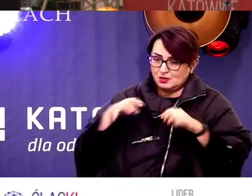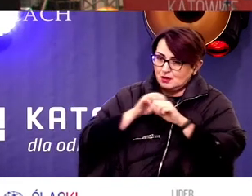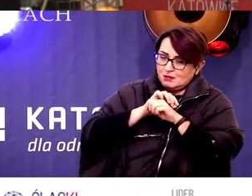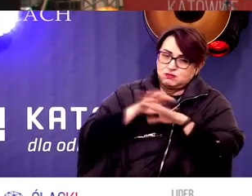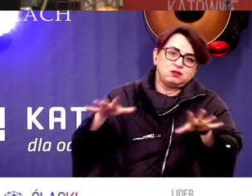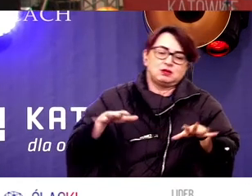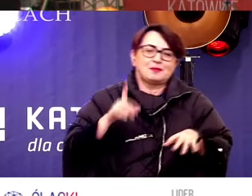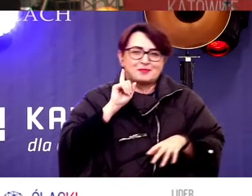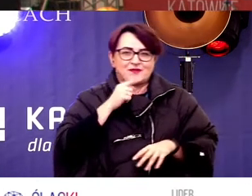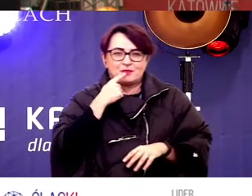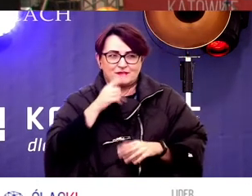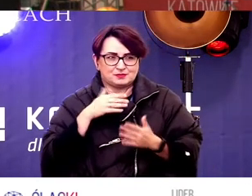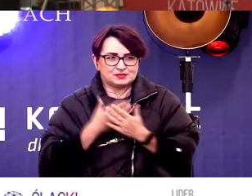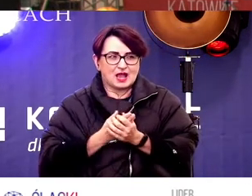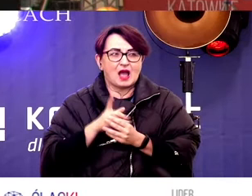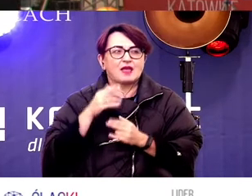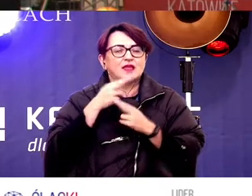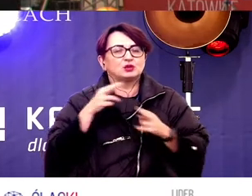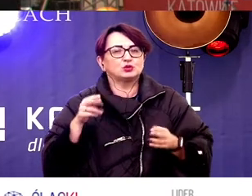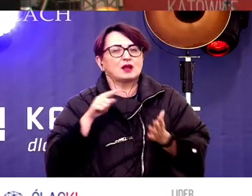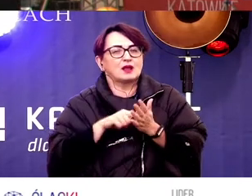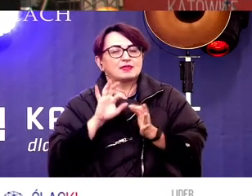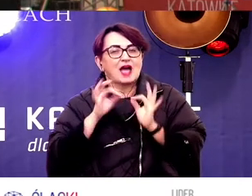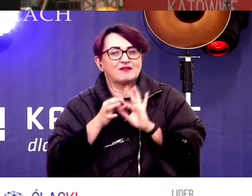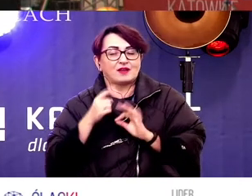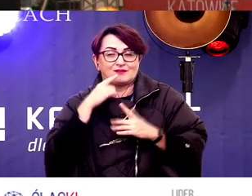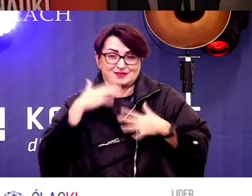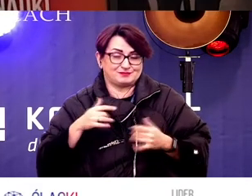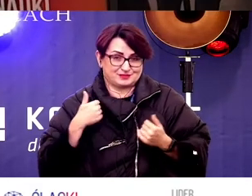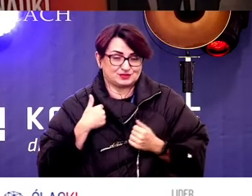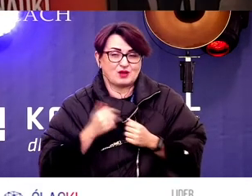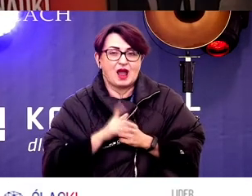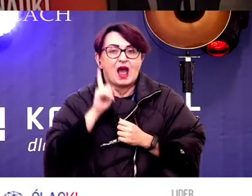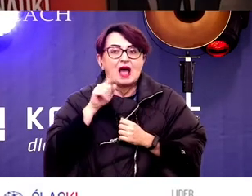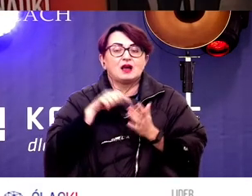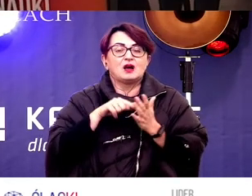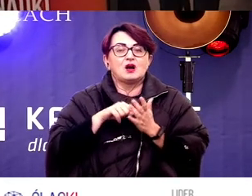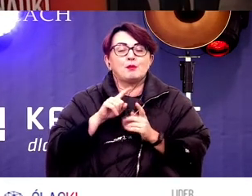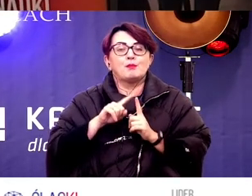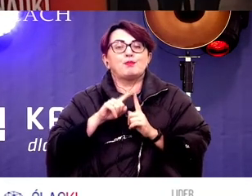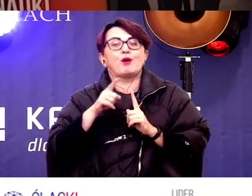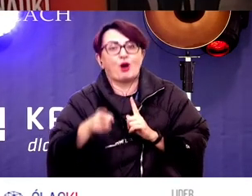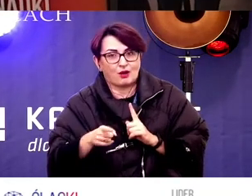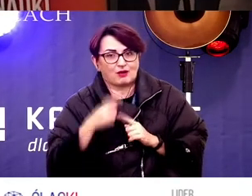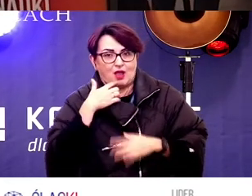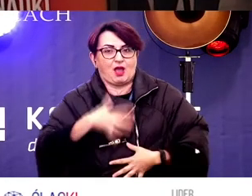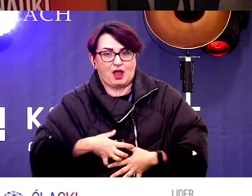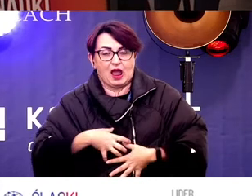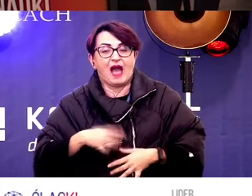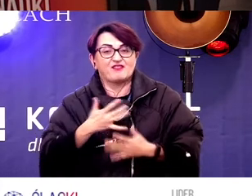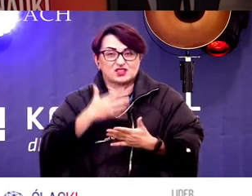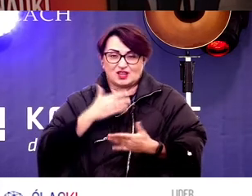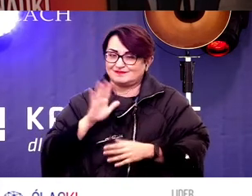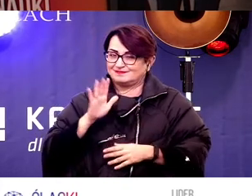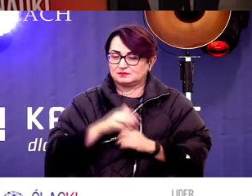dużo, muszę powiedzieć. Niektóre nawet były dość zabawne, ale to właśnie dopiero później były zabawne.